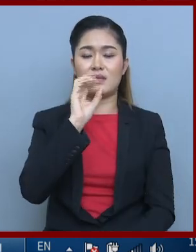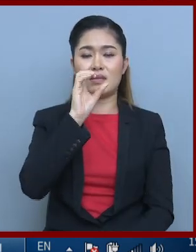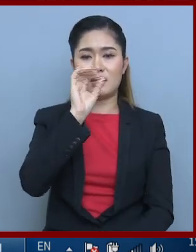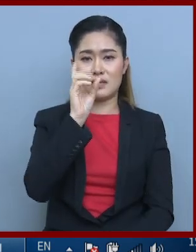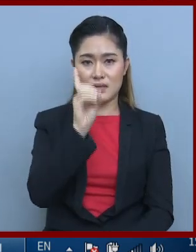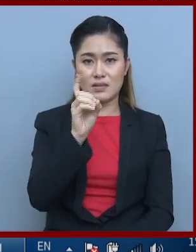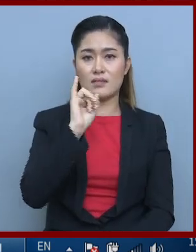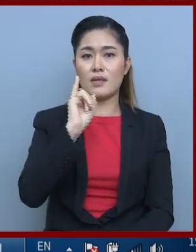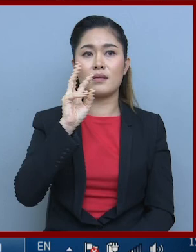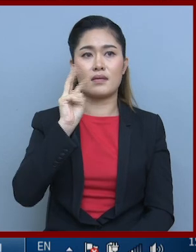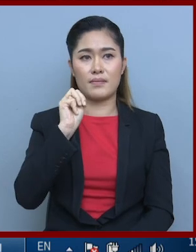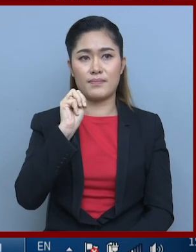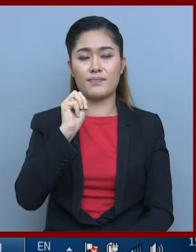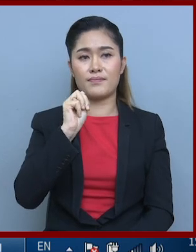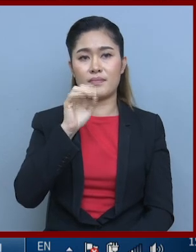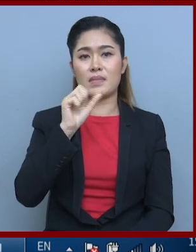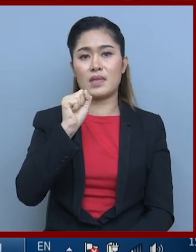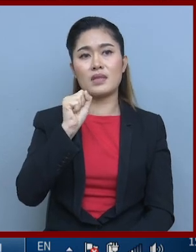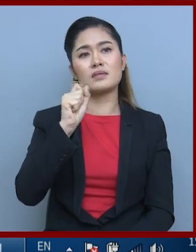dimension status